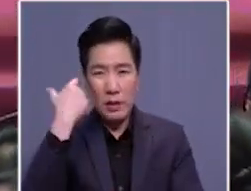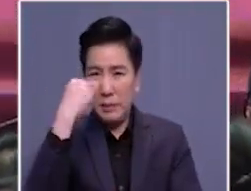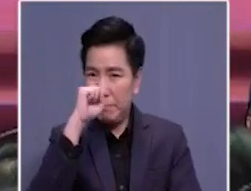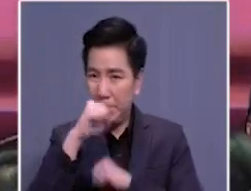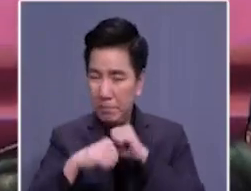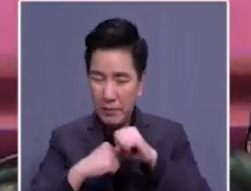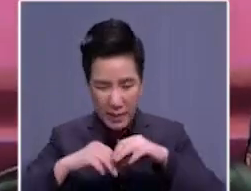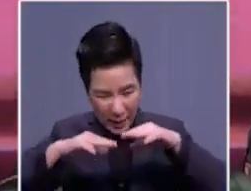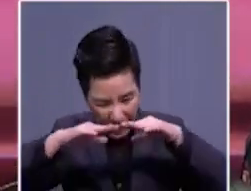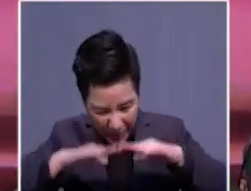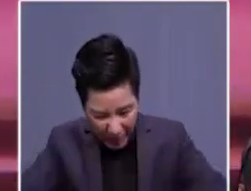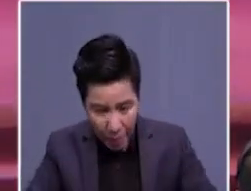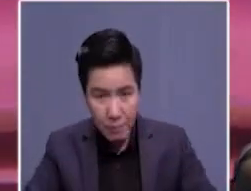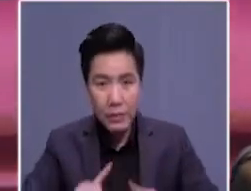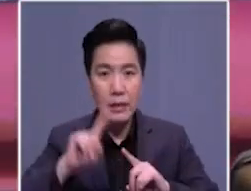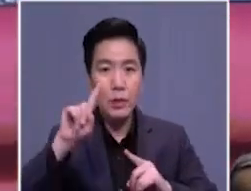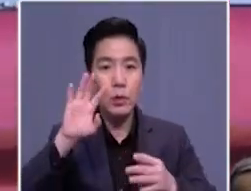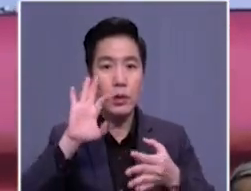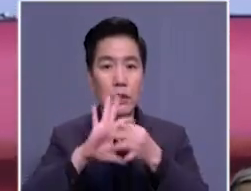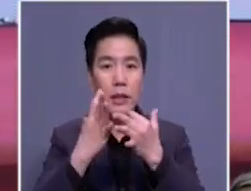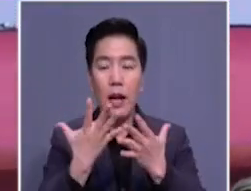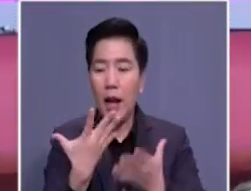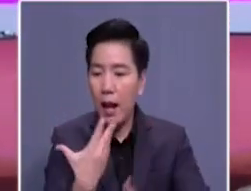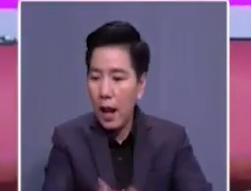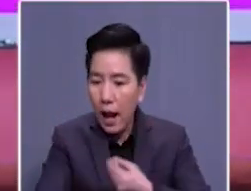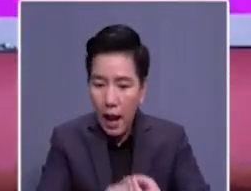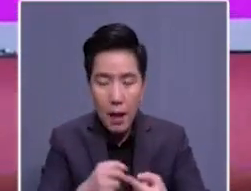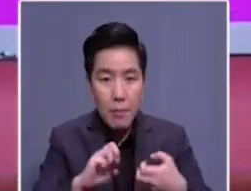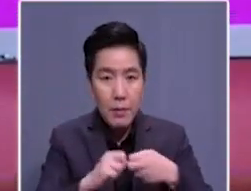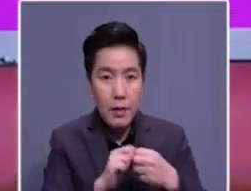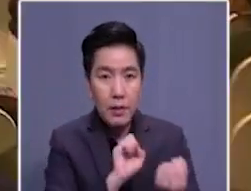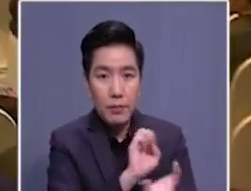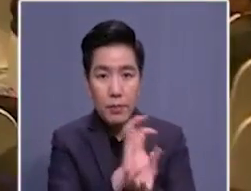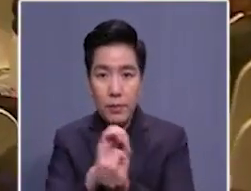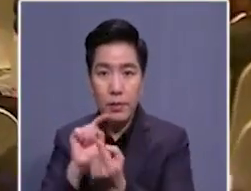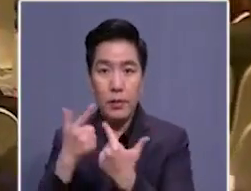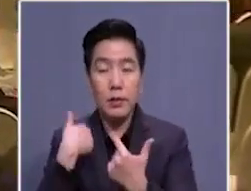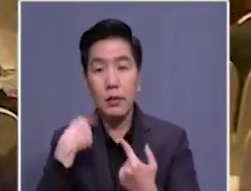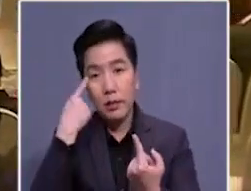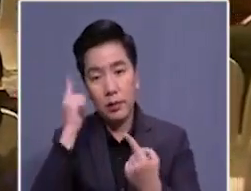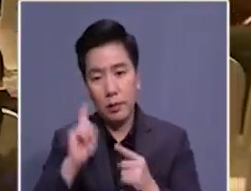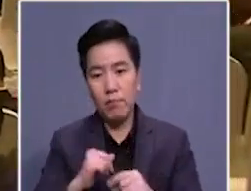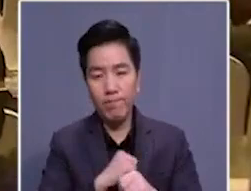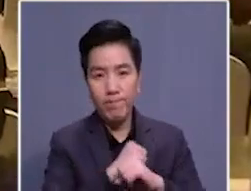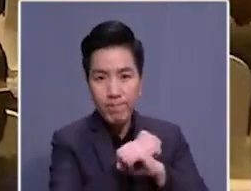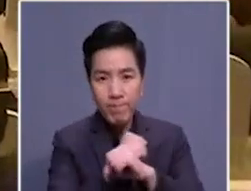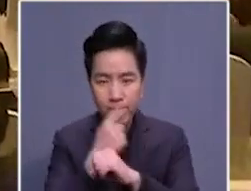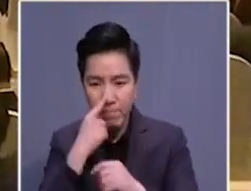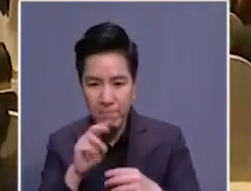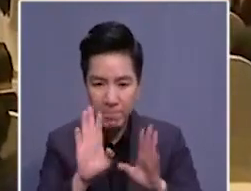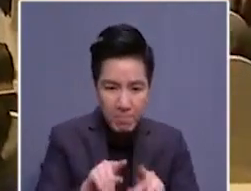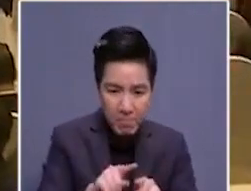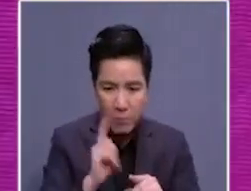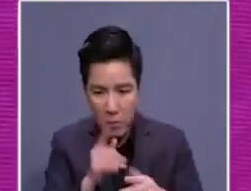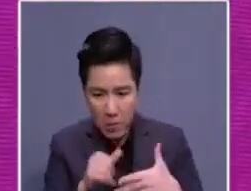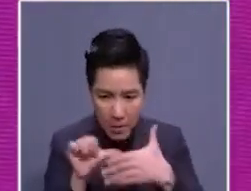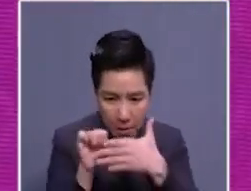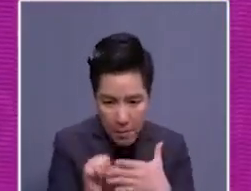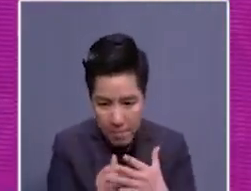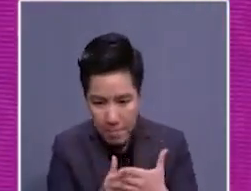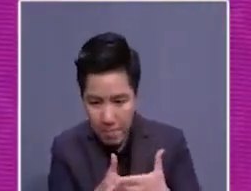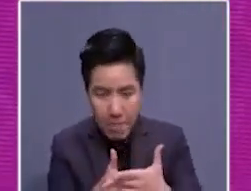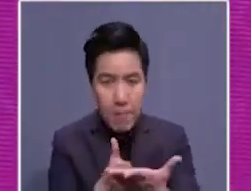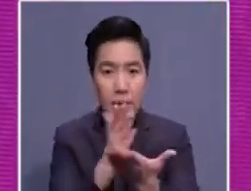ในรอบ10ปีมีการแข่งขันทางการค้าหลากหลายปัญหาจึงต้องร่วมกันรับมือกับความท้าทายเหล่านี้ส่วนข้อสรุปการเจรจ